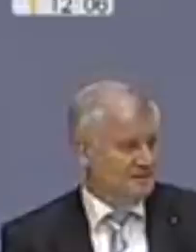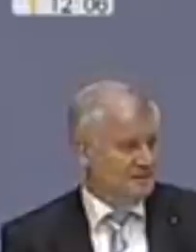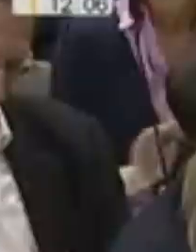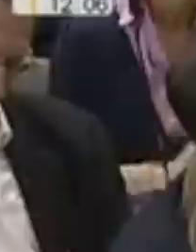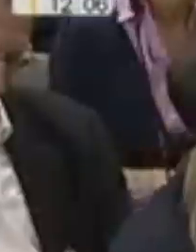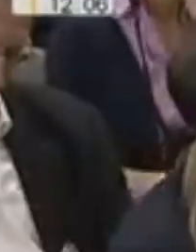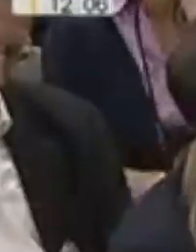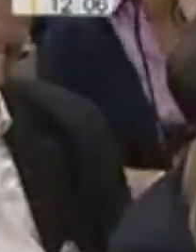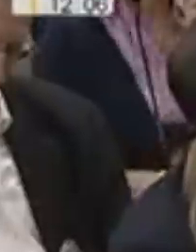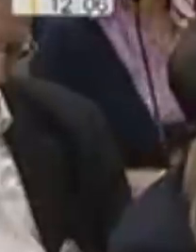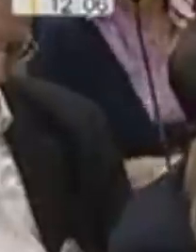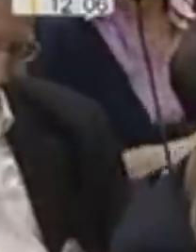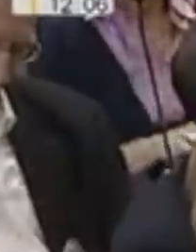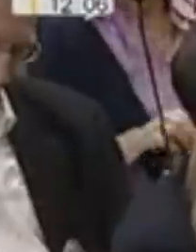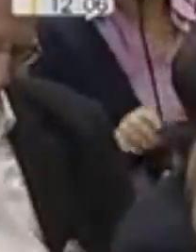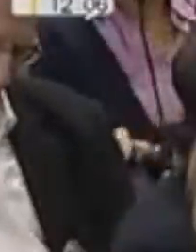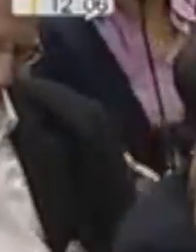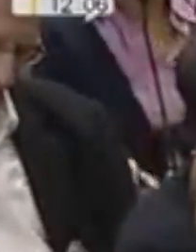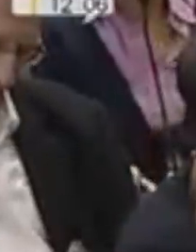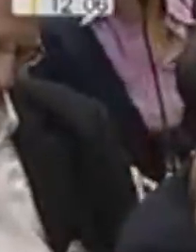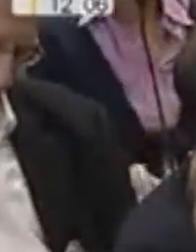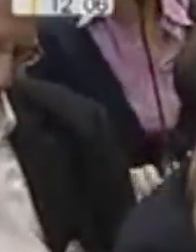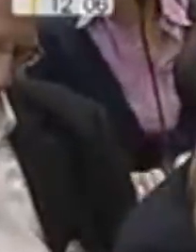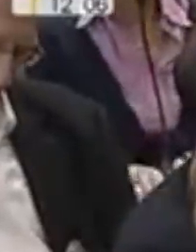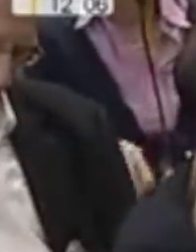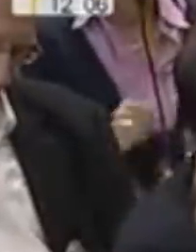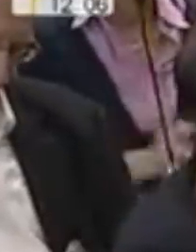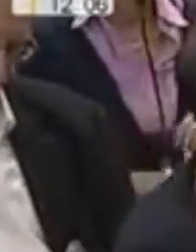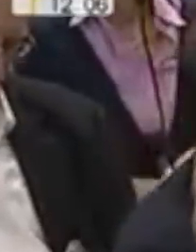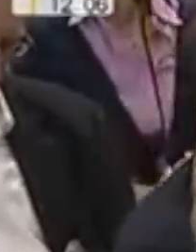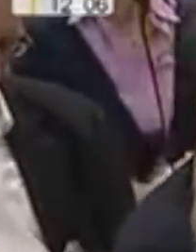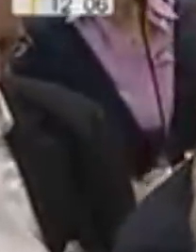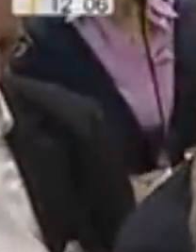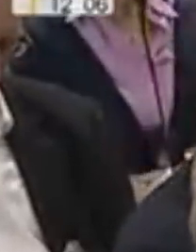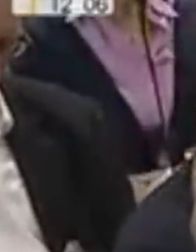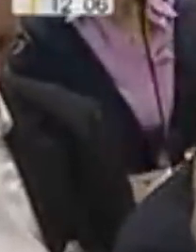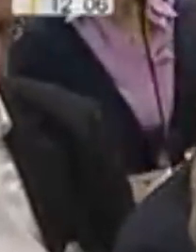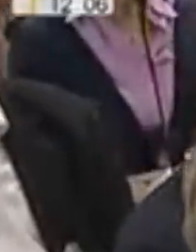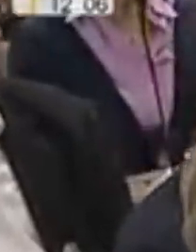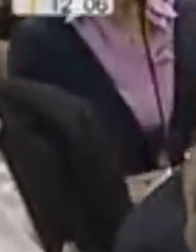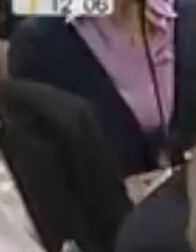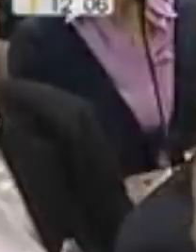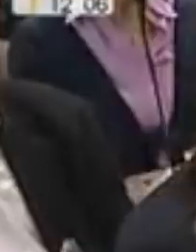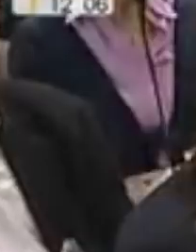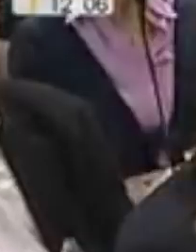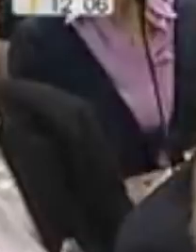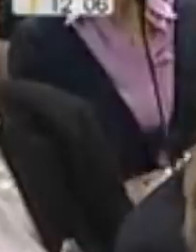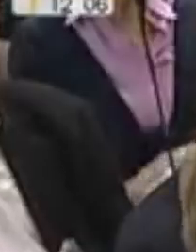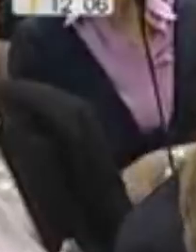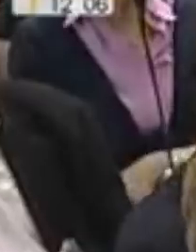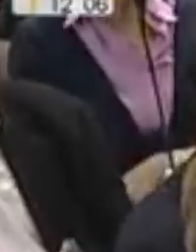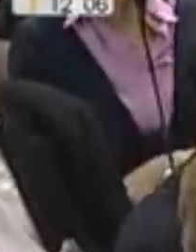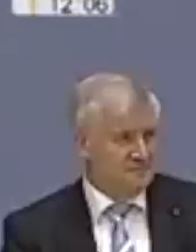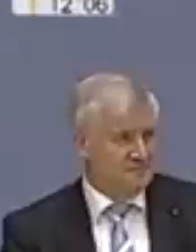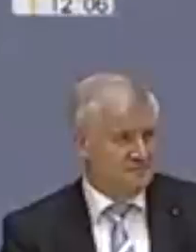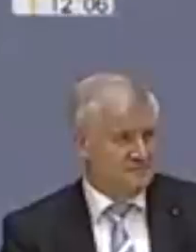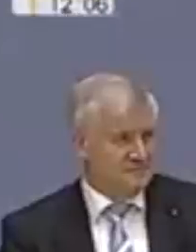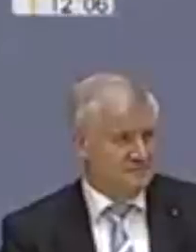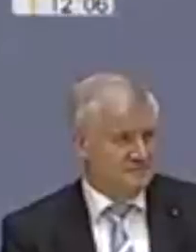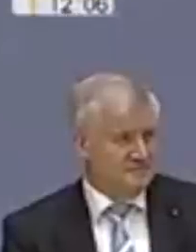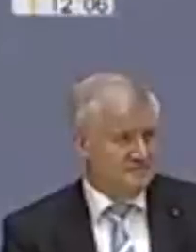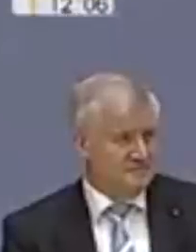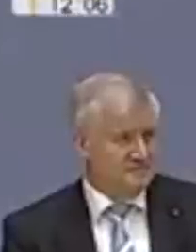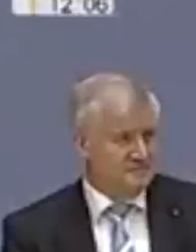nochmal wiederholen, aber ich habe aus meiner Sicht alles gesagt. Aber es geht um die Finanzen von 82 Millionen Deutsche. Also das